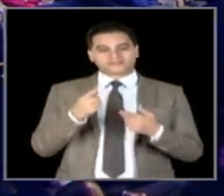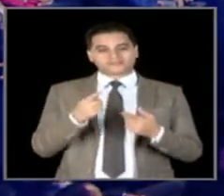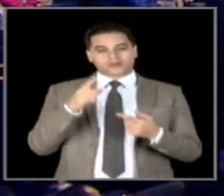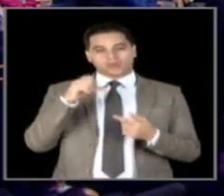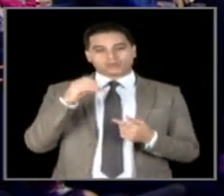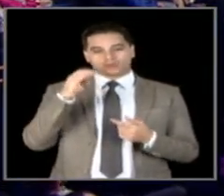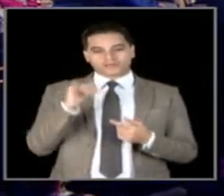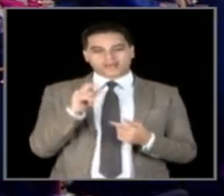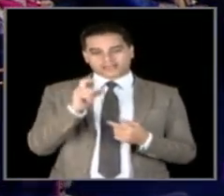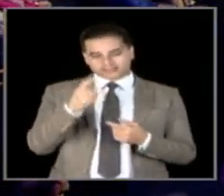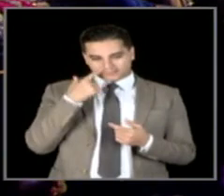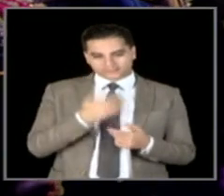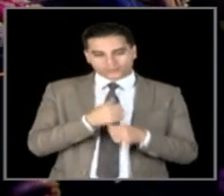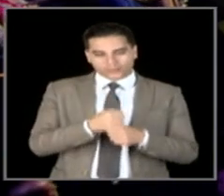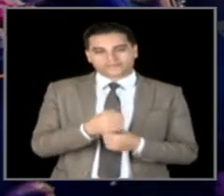لجينا.